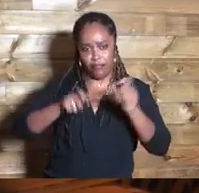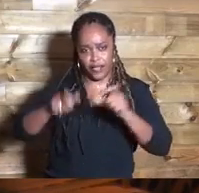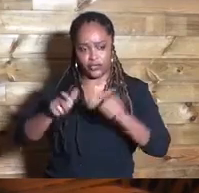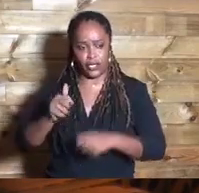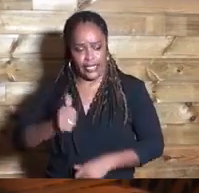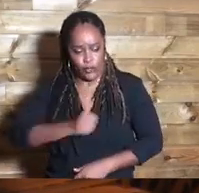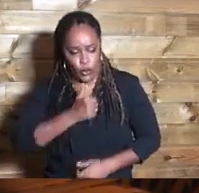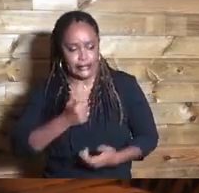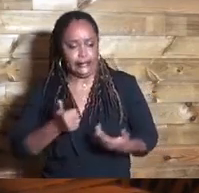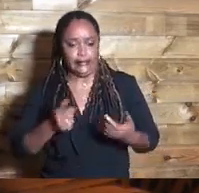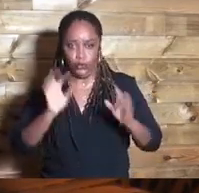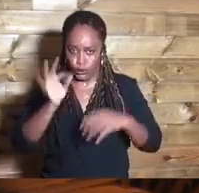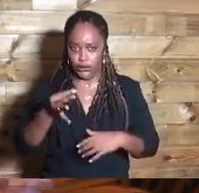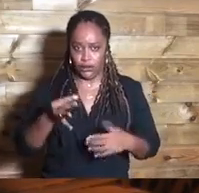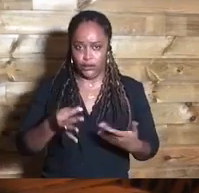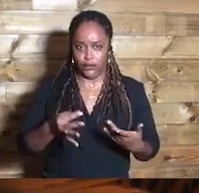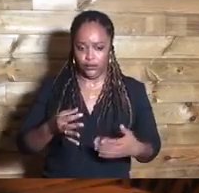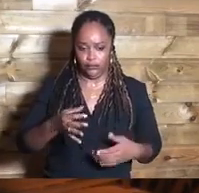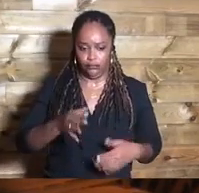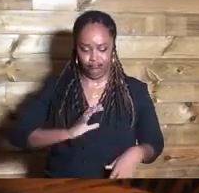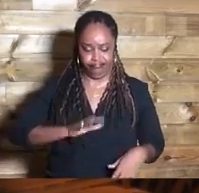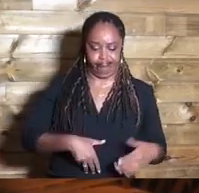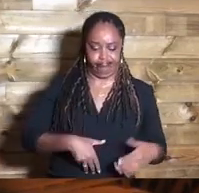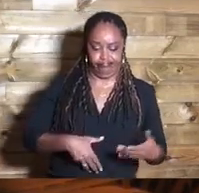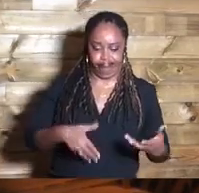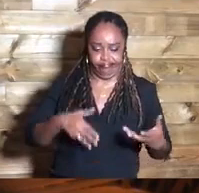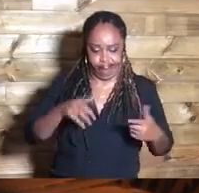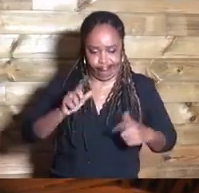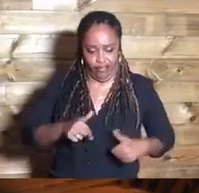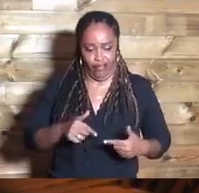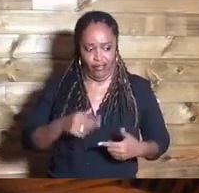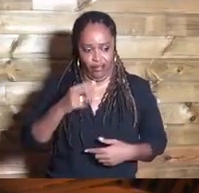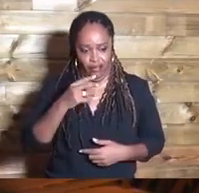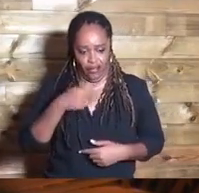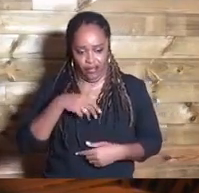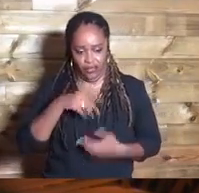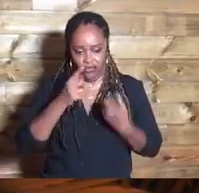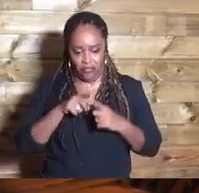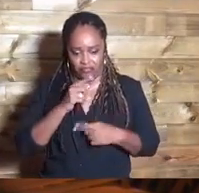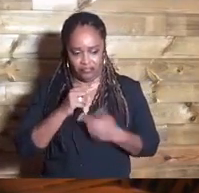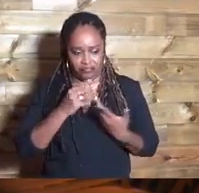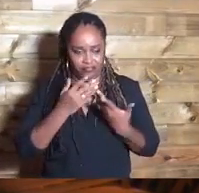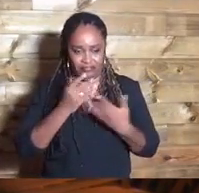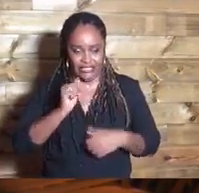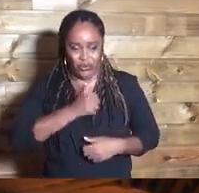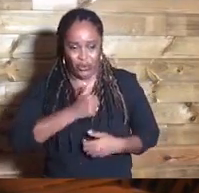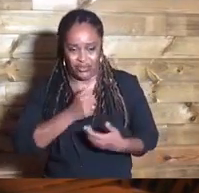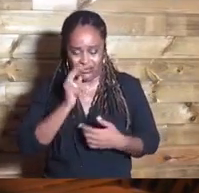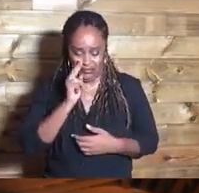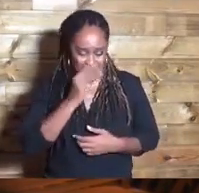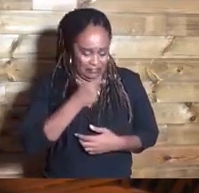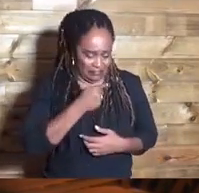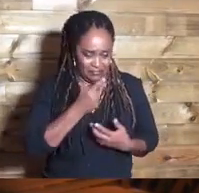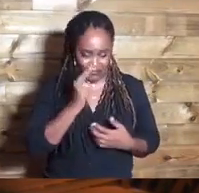égoïste, hein, qu'est-ce dit, ventaille au plein, mais ou pas regarder plus loin qui n'est à yo. Parce que là, on va dans un pays et qu'on ne